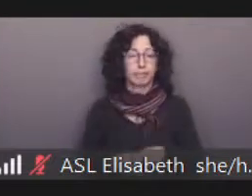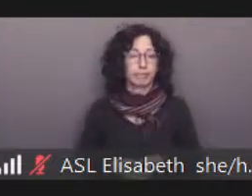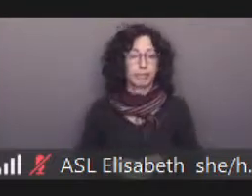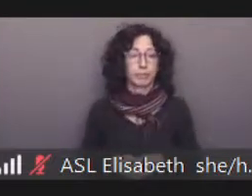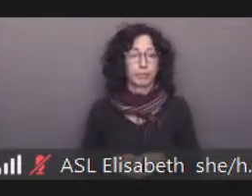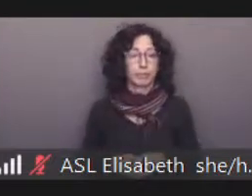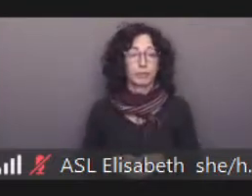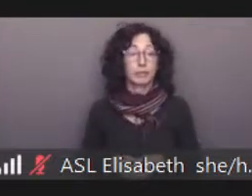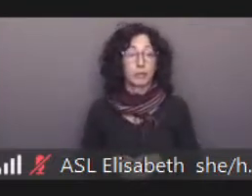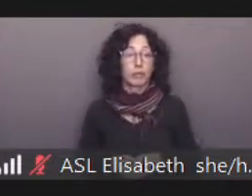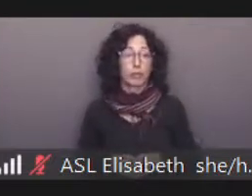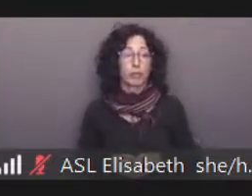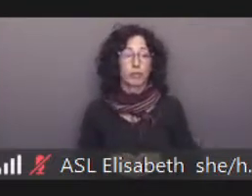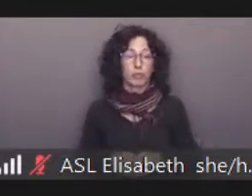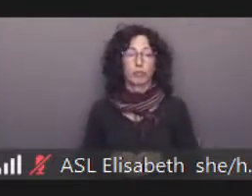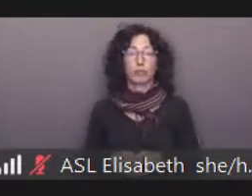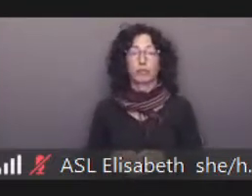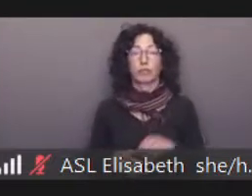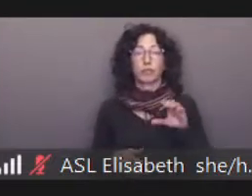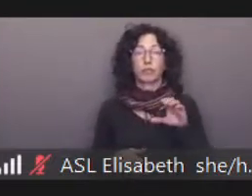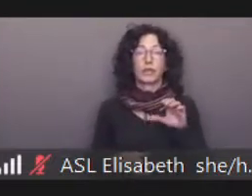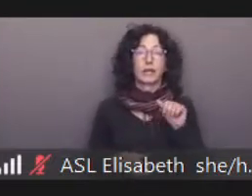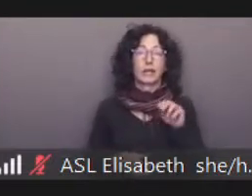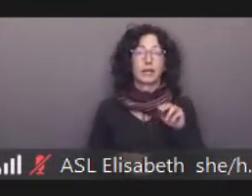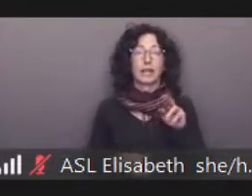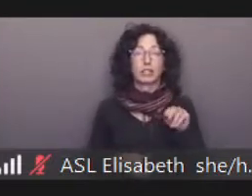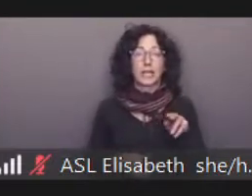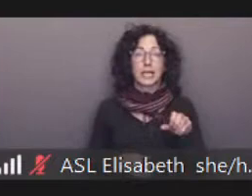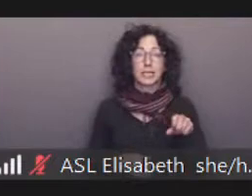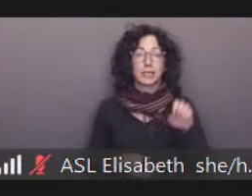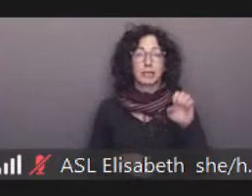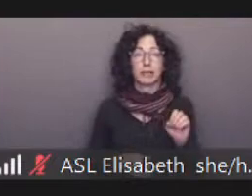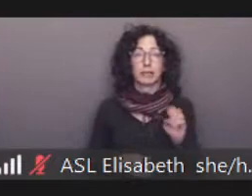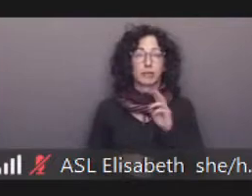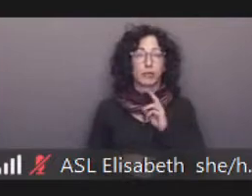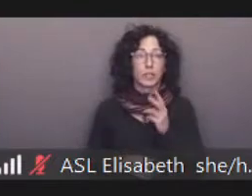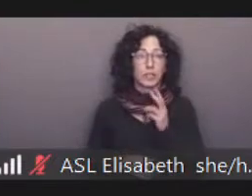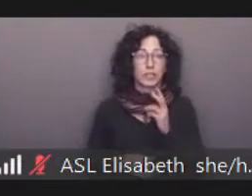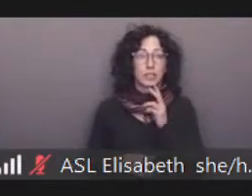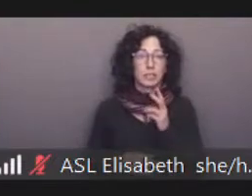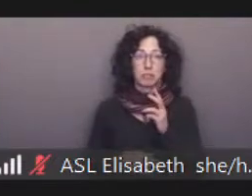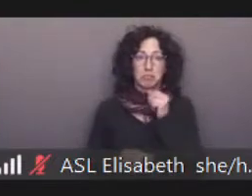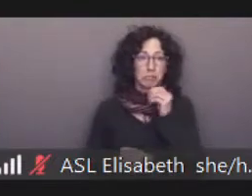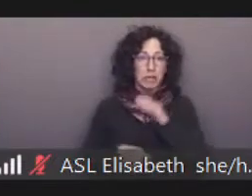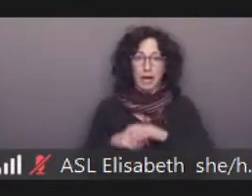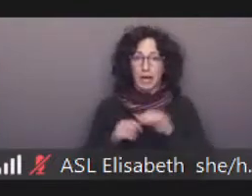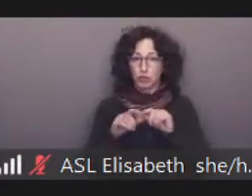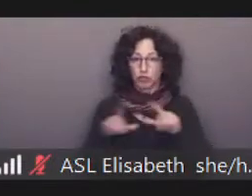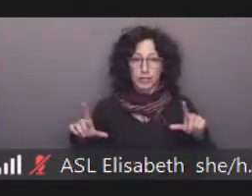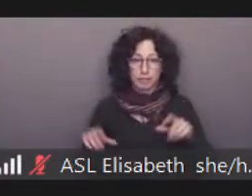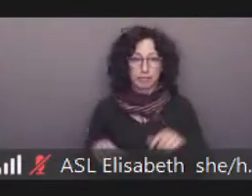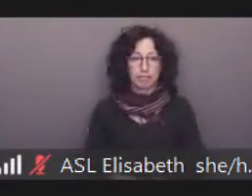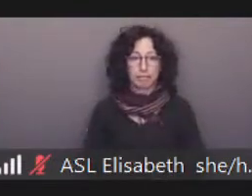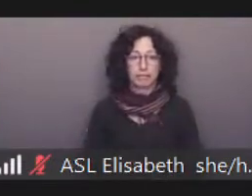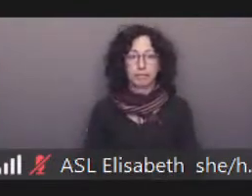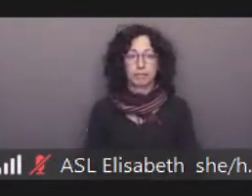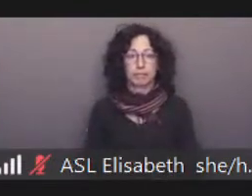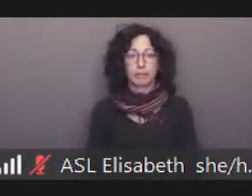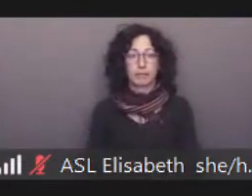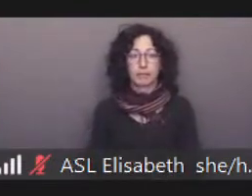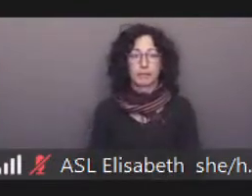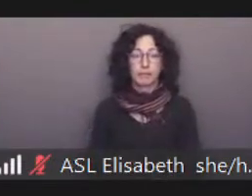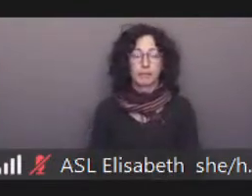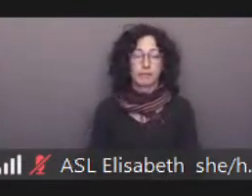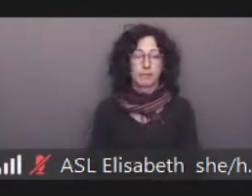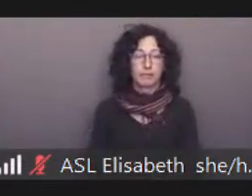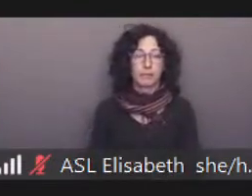每位口譯員宣讀完口譯指令之後，主持人便會開啟口譯功能。如果需要收聽粵語、西班牙